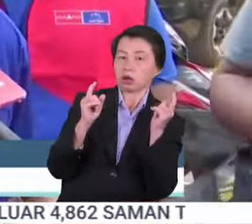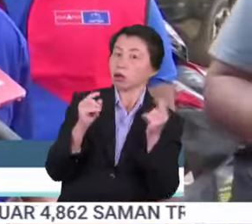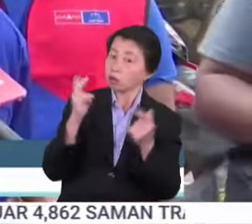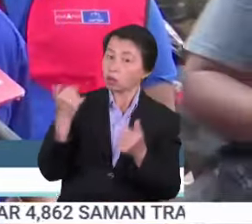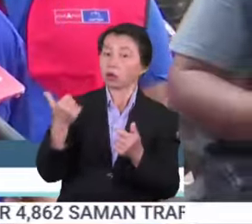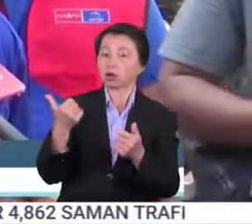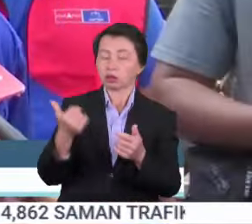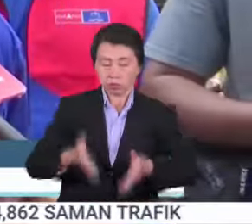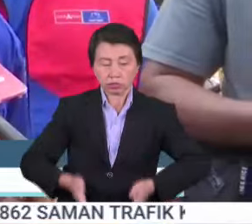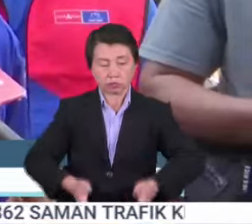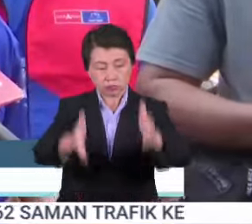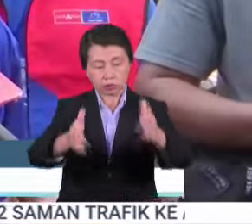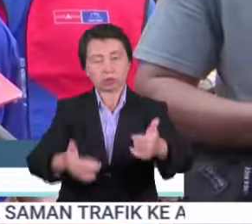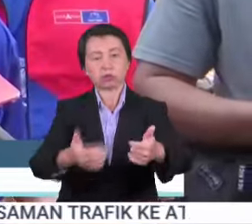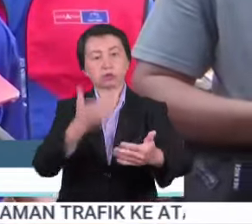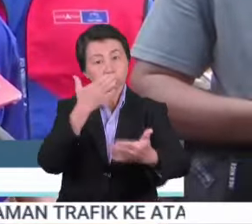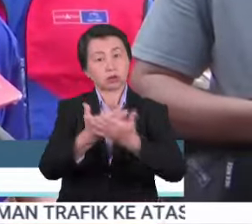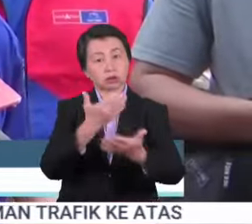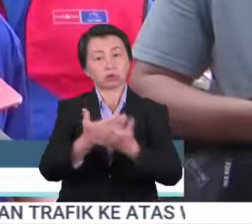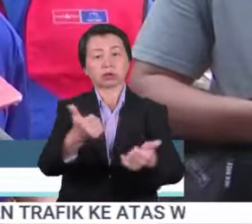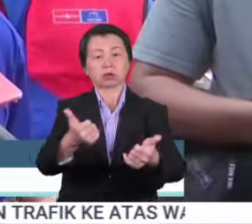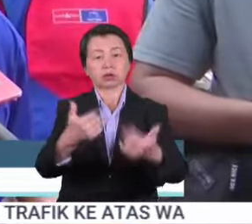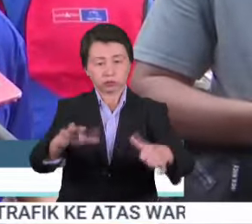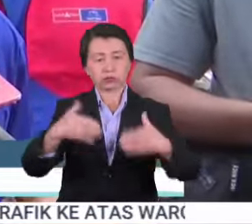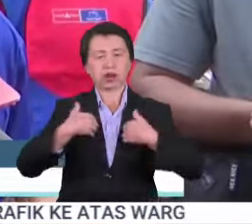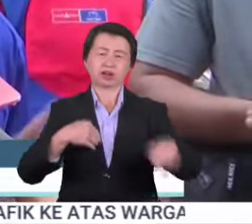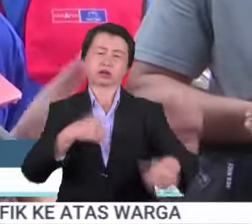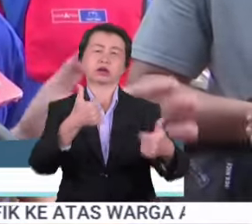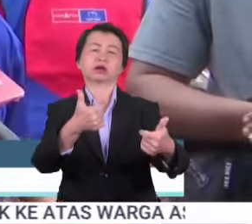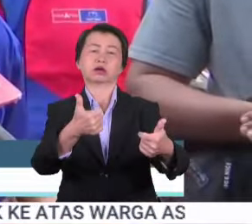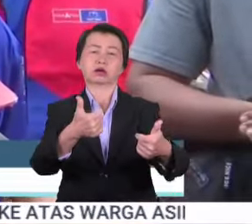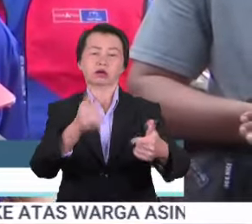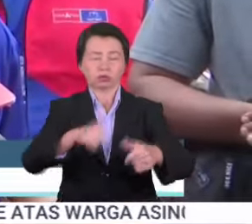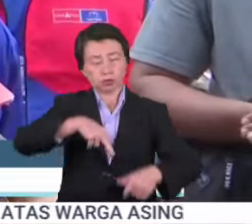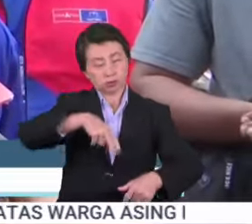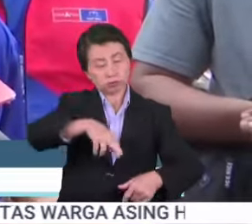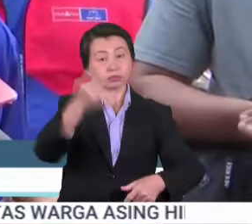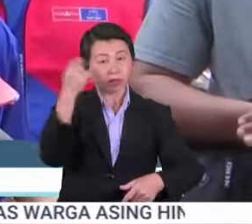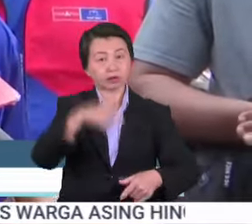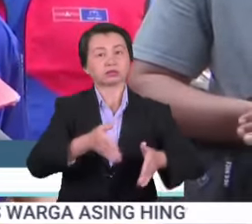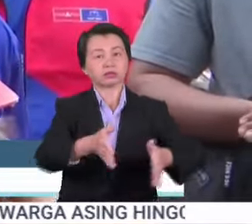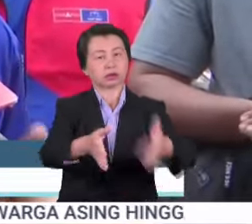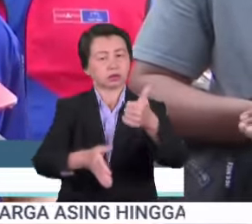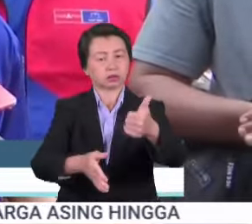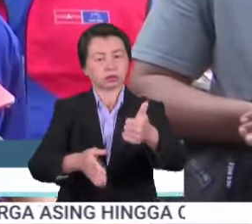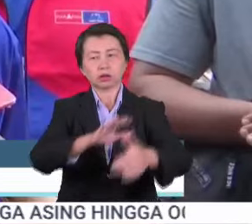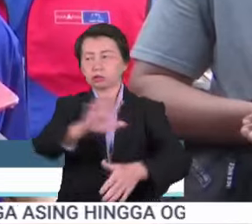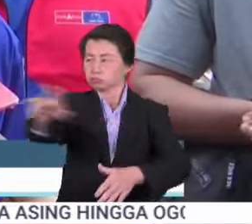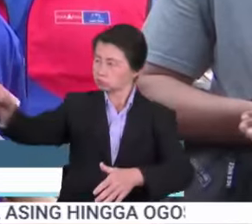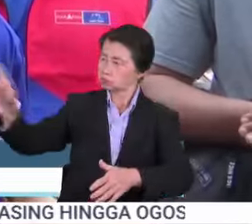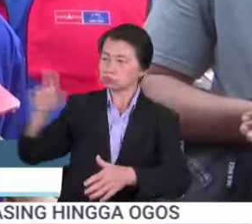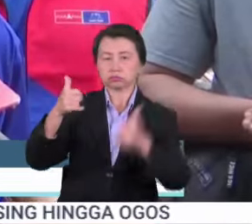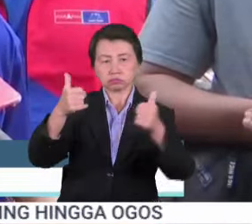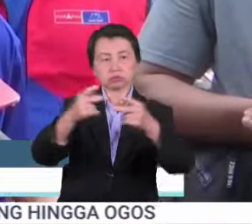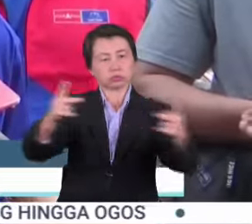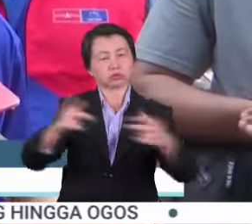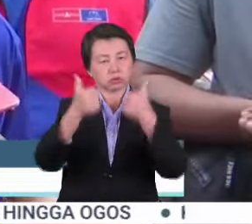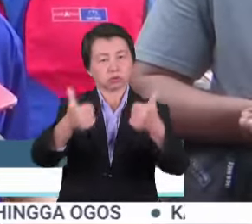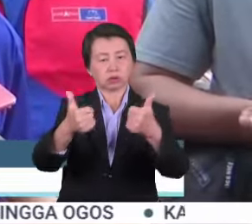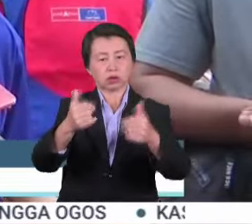ini Jalan Kampung pun Jalan sebaik mungkin yang kita beli jalan tadi dan di 5 rata-rata tempatnya